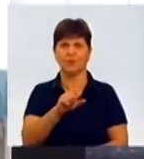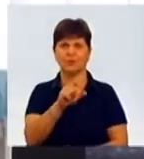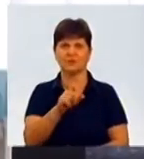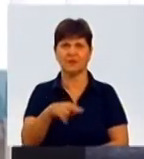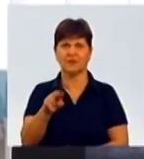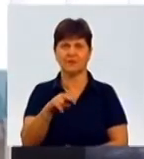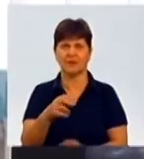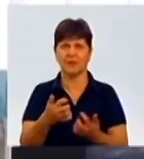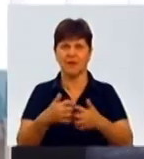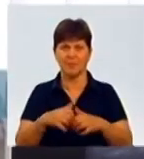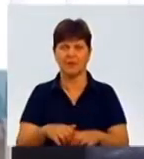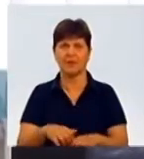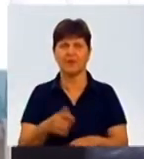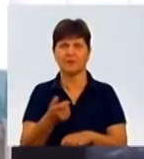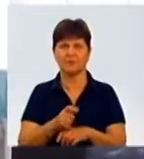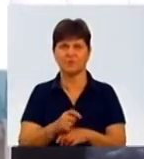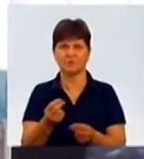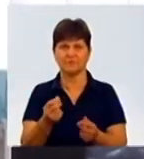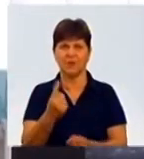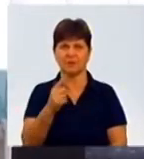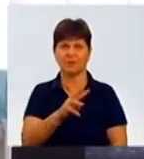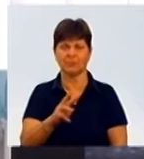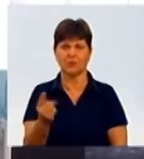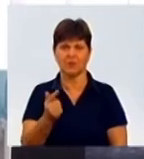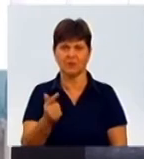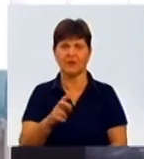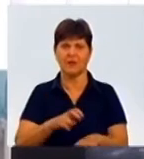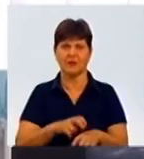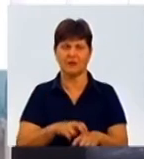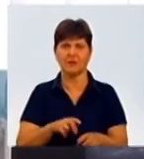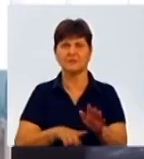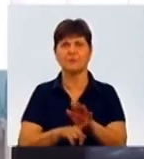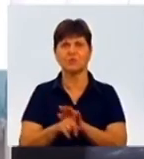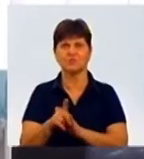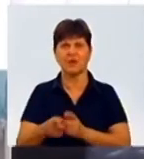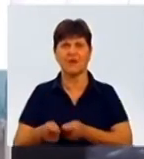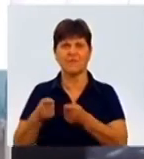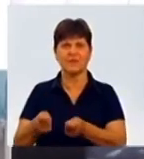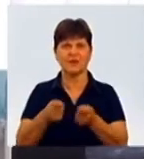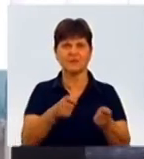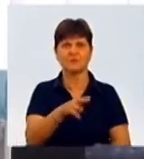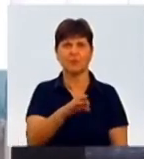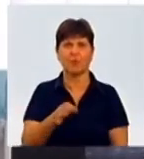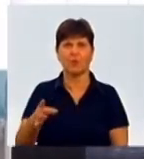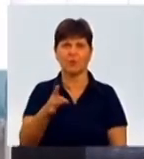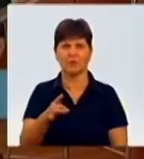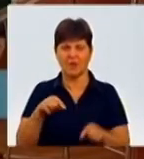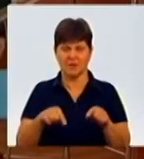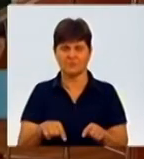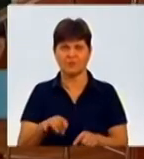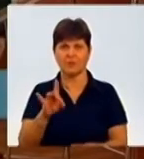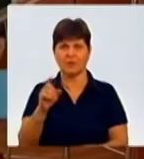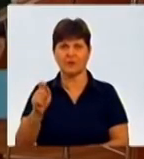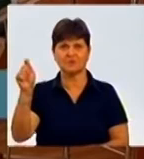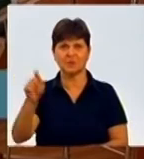Лікарі медзакладу працюють не лише стаціонарно, започаткували виїзди по районах області. Цього разу приїхали до Могилева-Подільського.